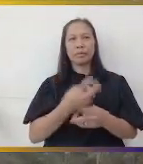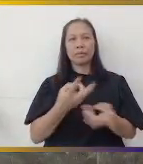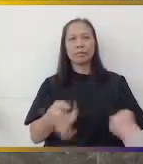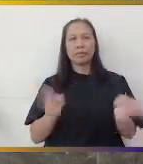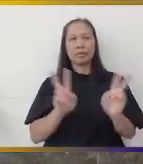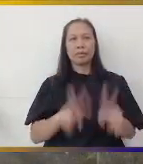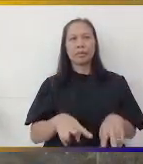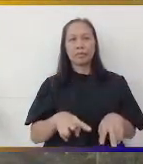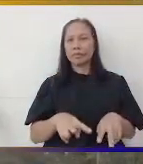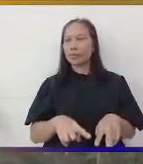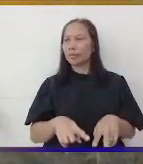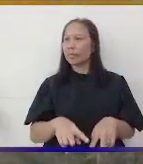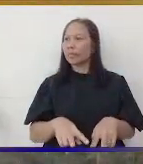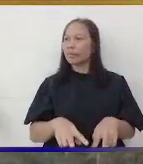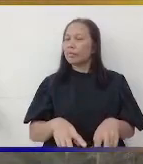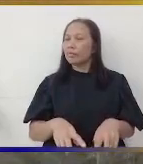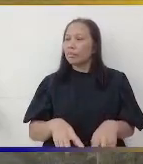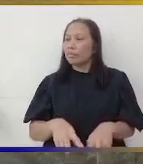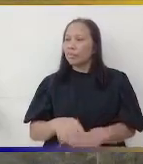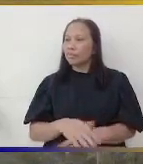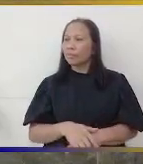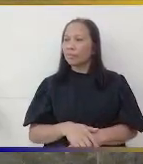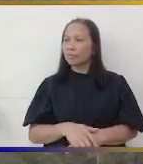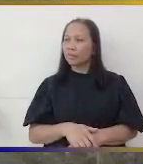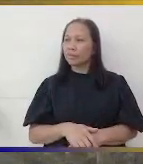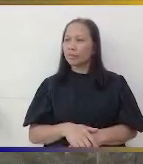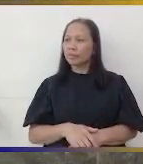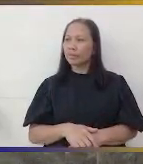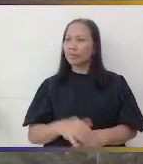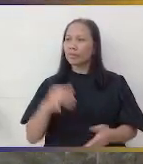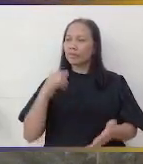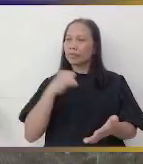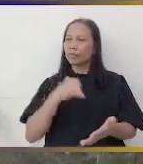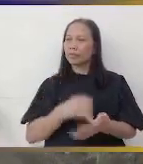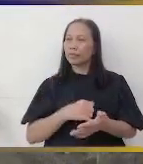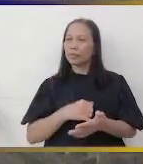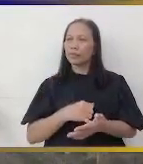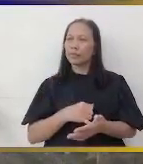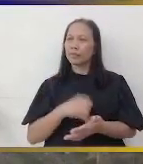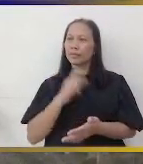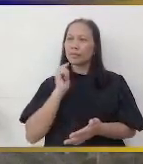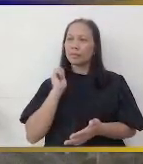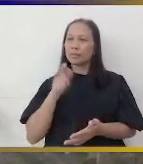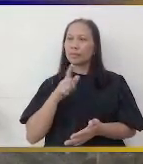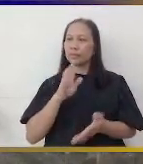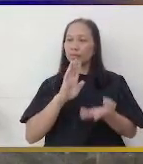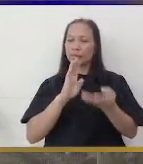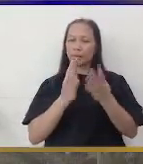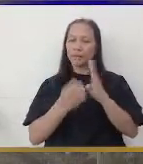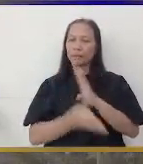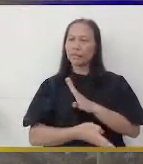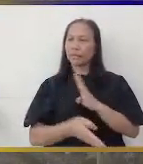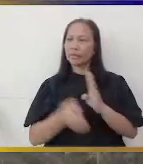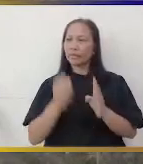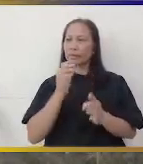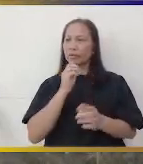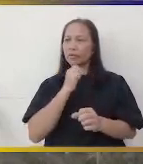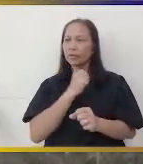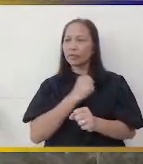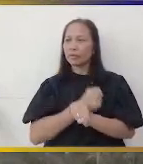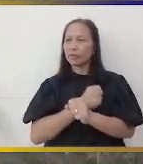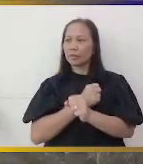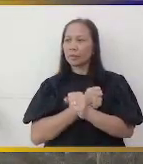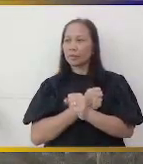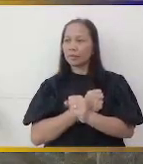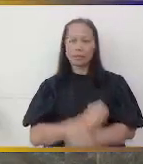for a common purpose but also It will be secured Bakit mga kapatid Tingnan niyo po tawid